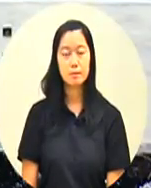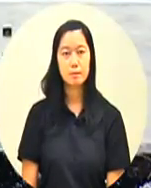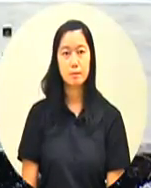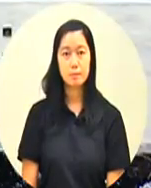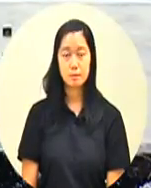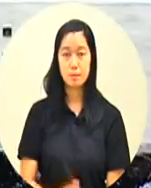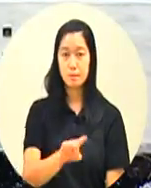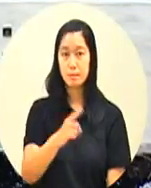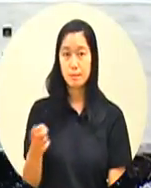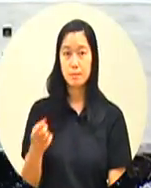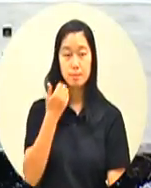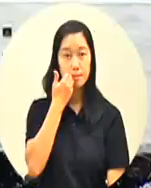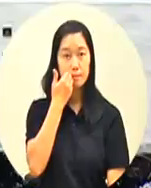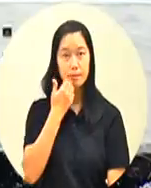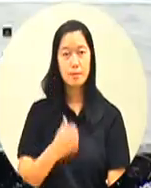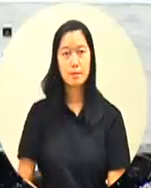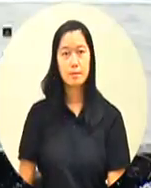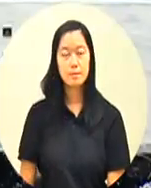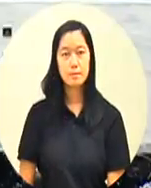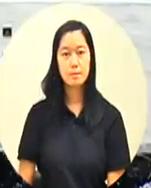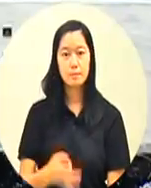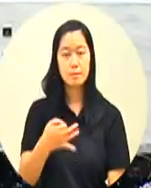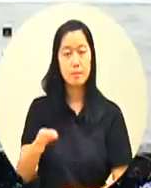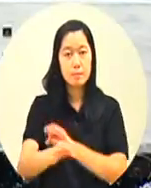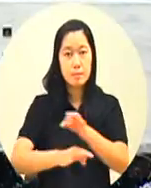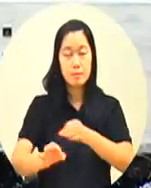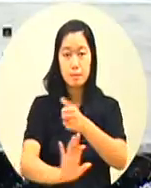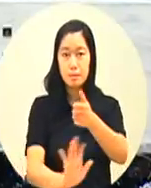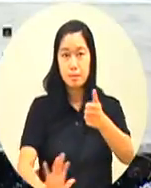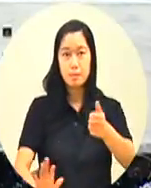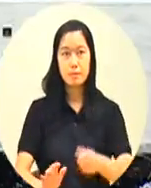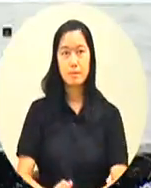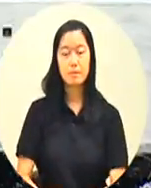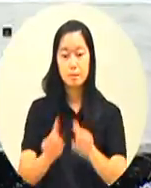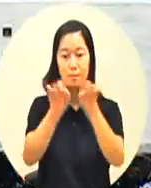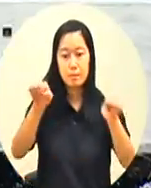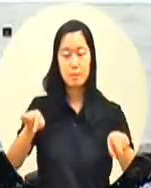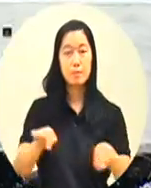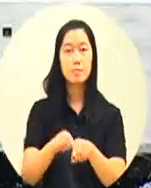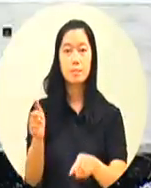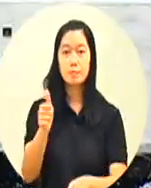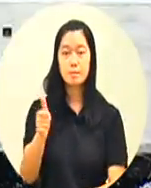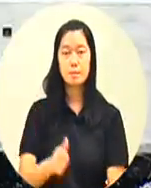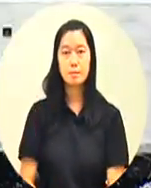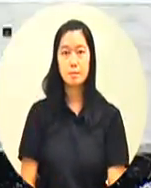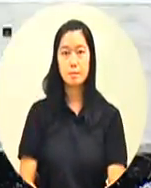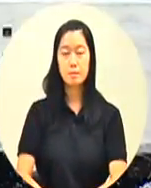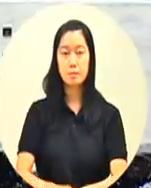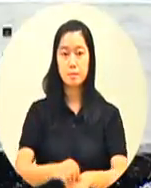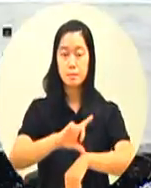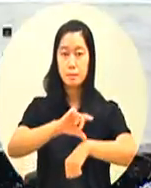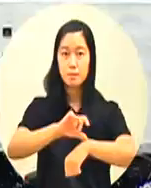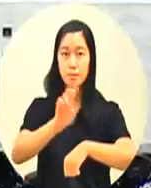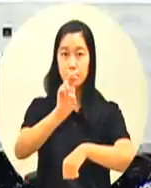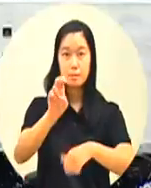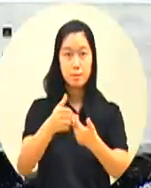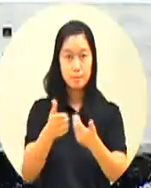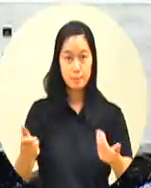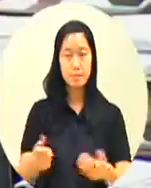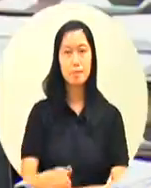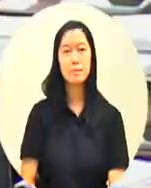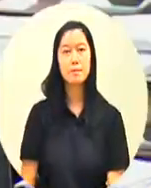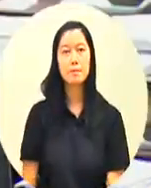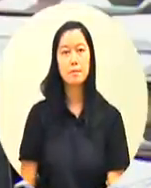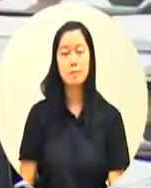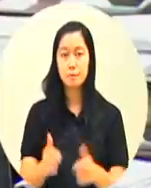好，接下来请我们财经部门的张丰腾议员咨询，咨询时间20分钟。 好，谢谢主席哈，